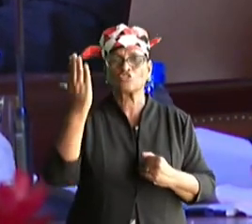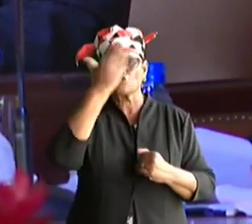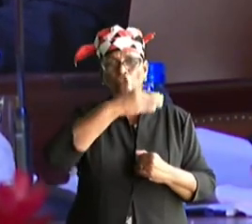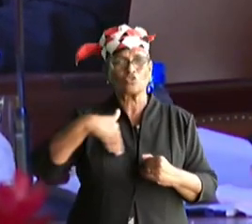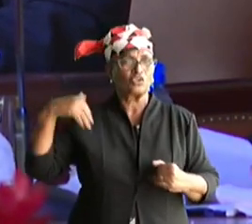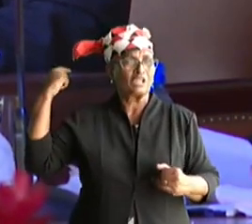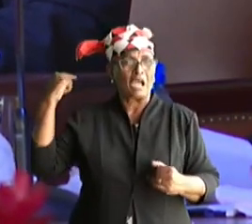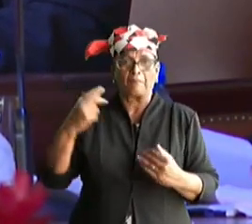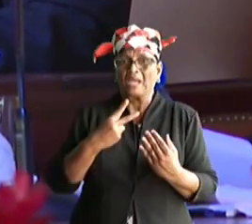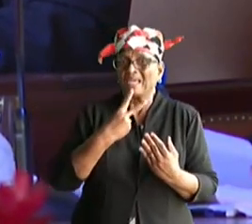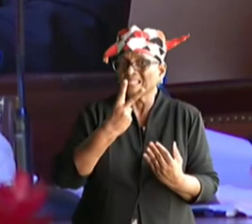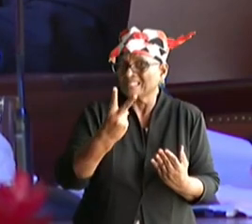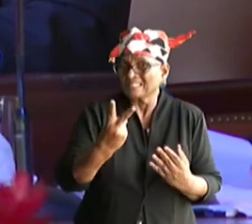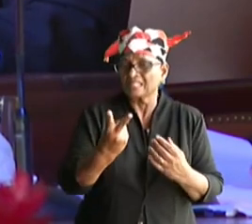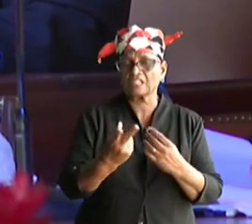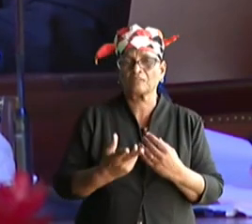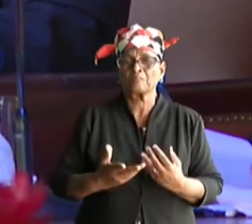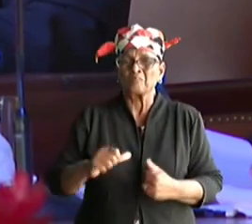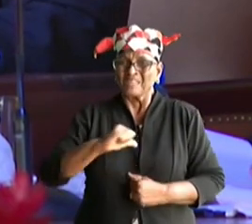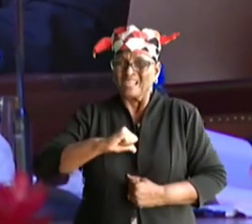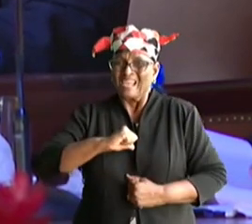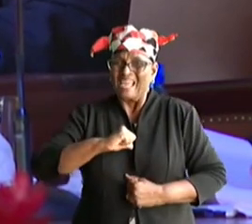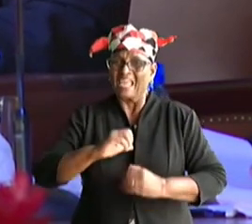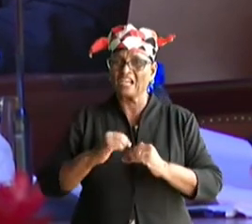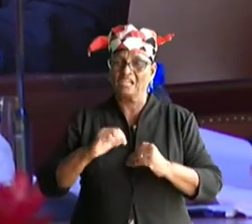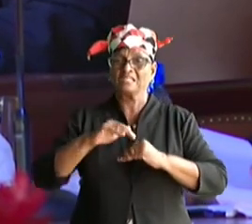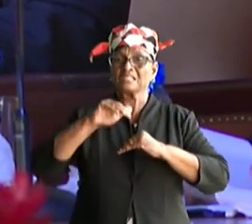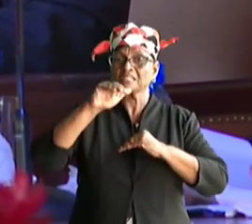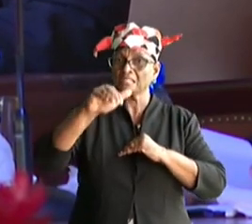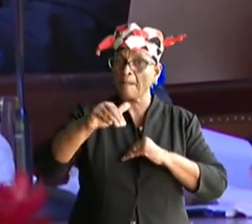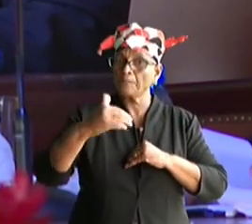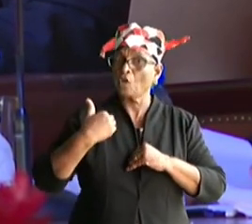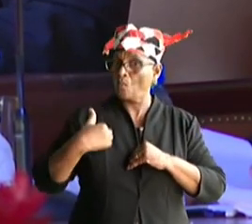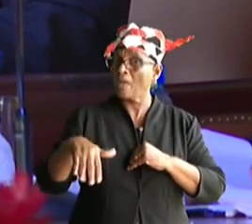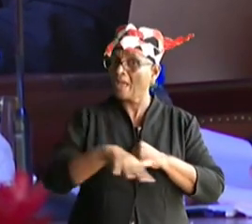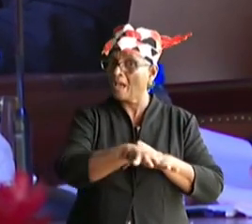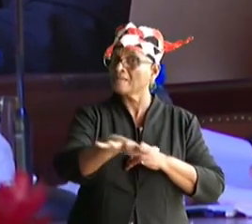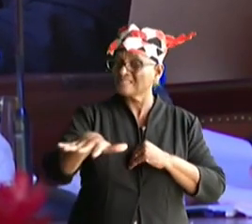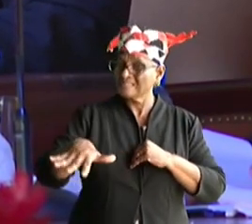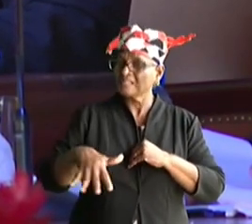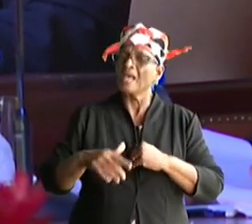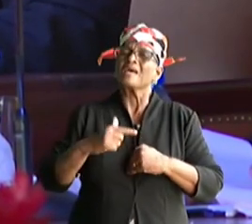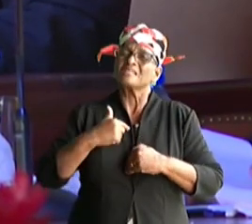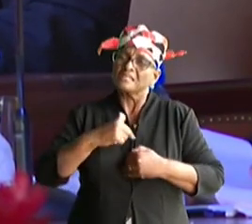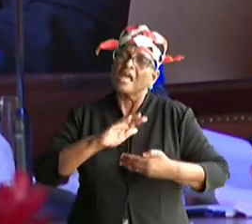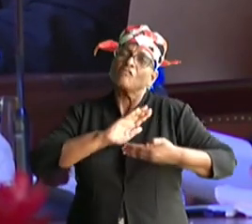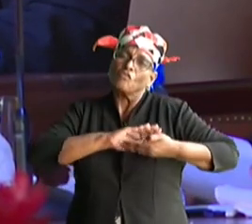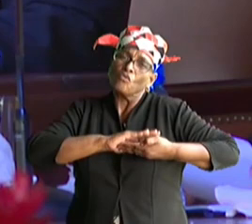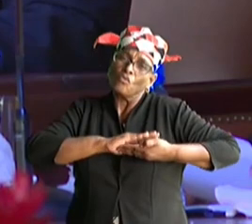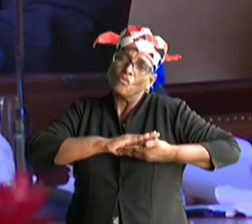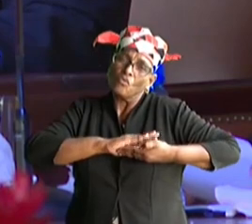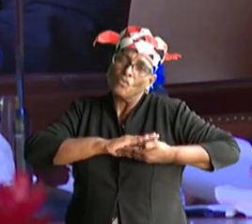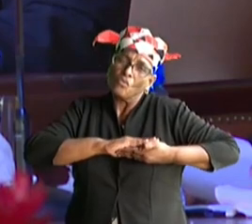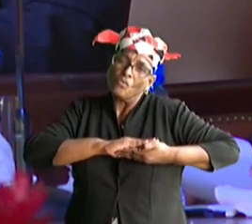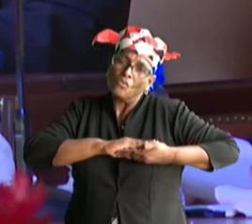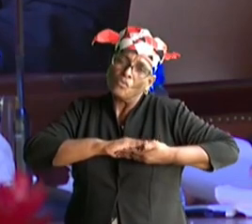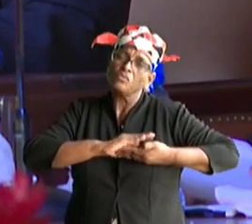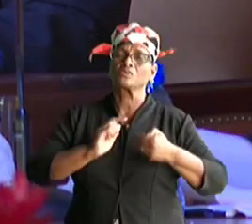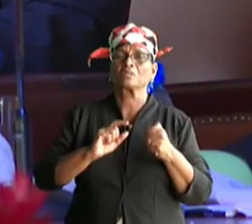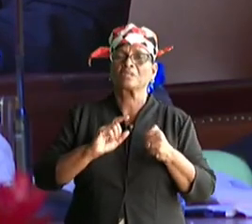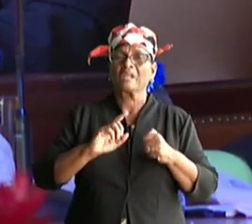en excentriek. Een eigenschap die wij als volk bezitten en moeten koesteren en zoveel mogelijk